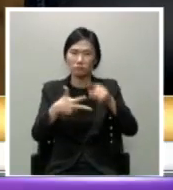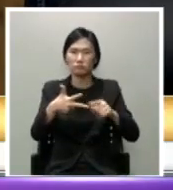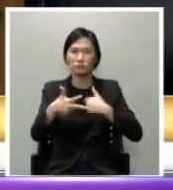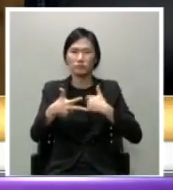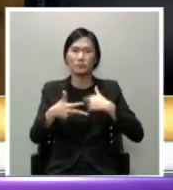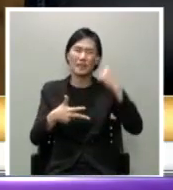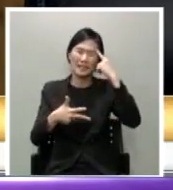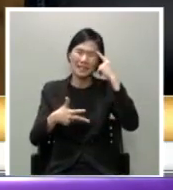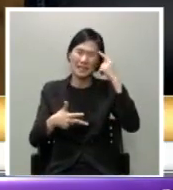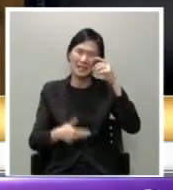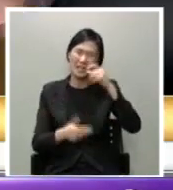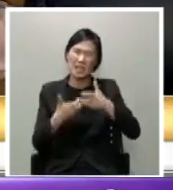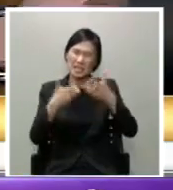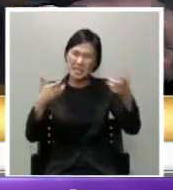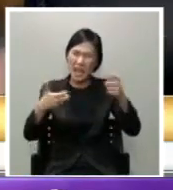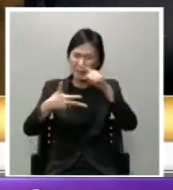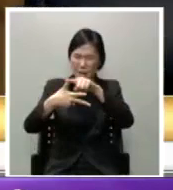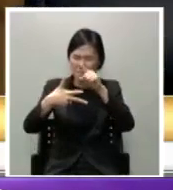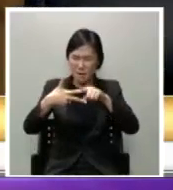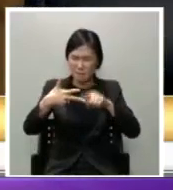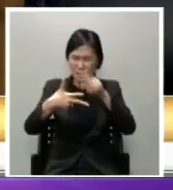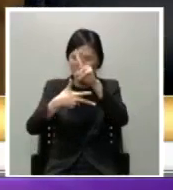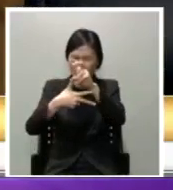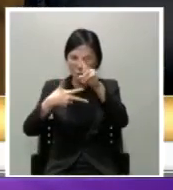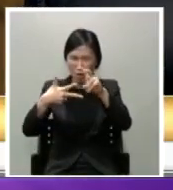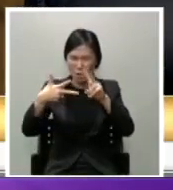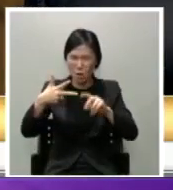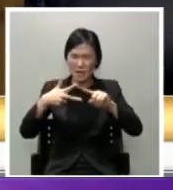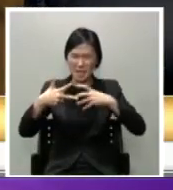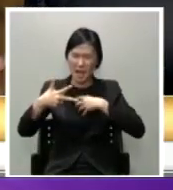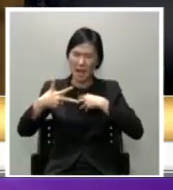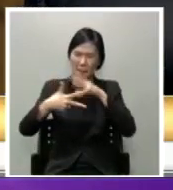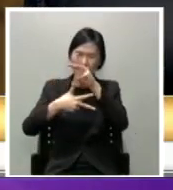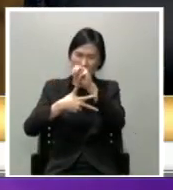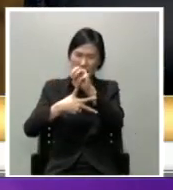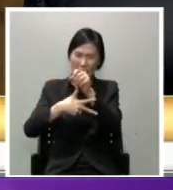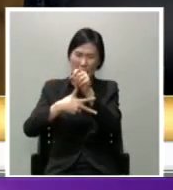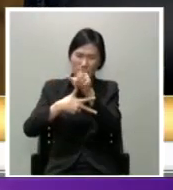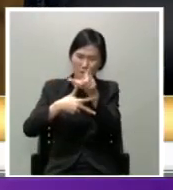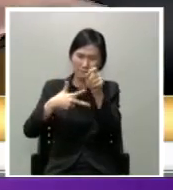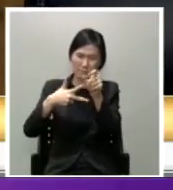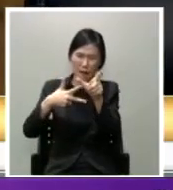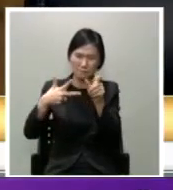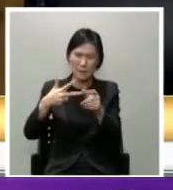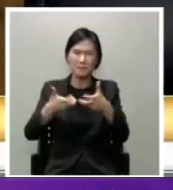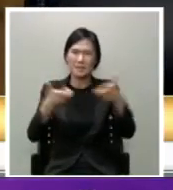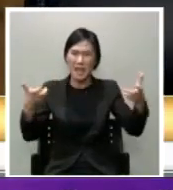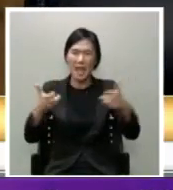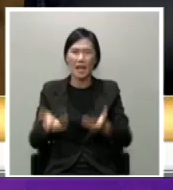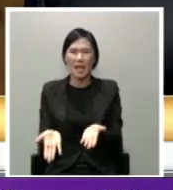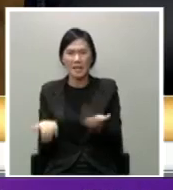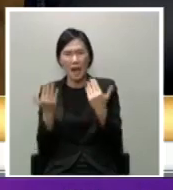านี่คือเขาบอกช่วยแยกมันเป็น3เรื่อง3มาตราได้ไหมแล้วโทษหนักบางเบาต่างกันได้